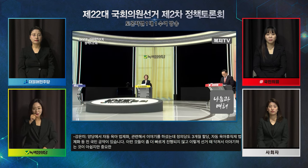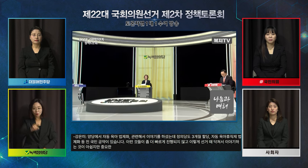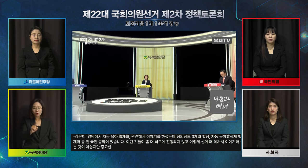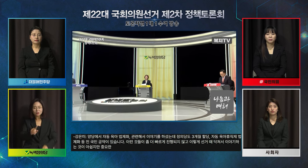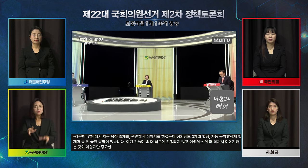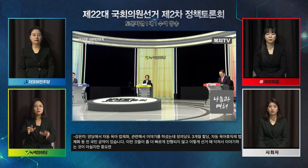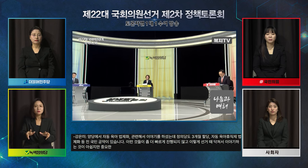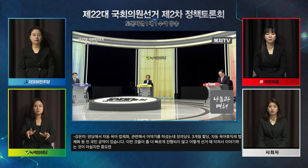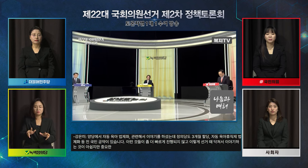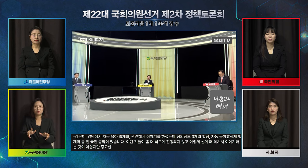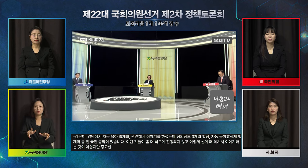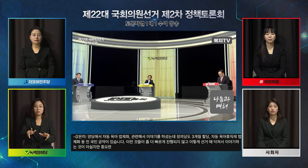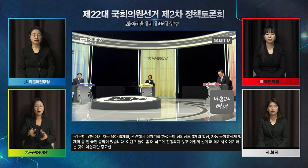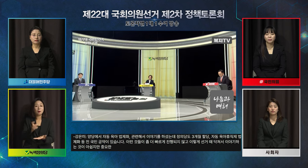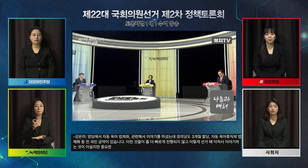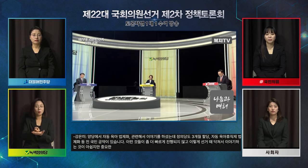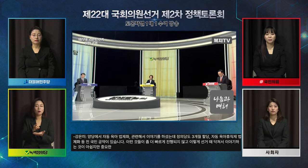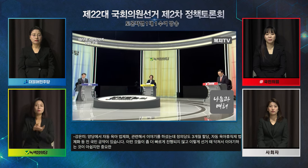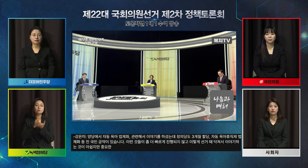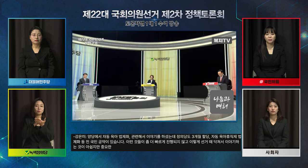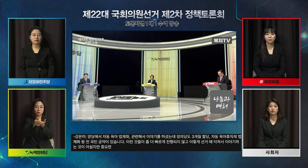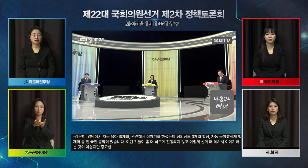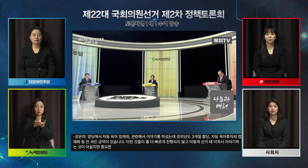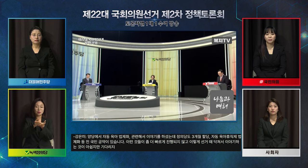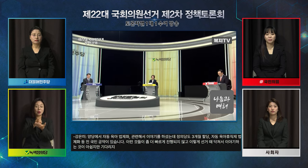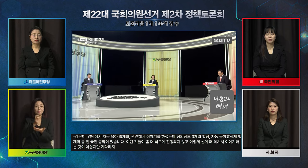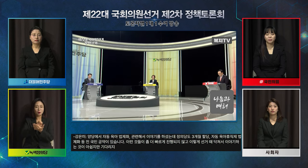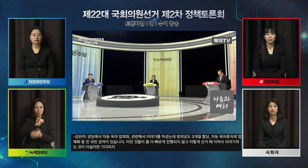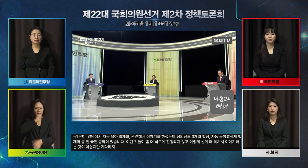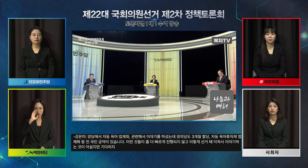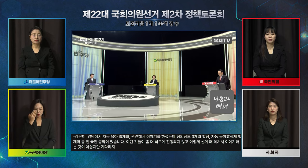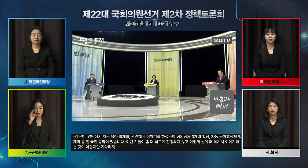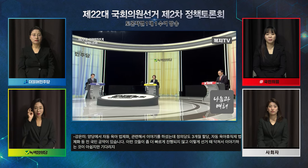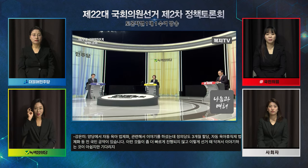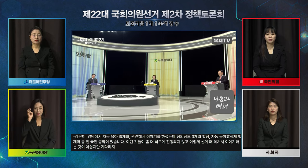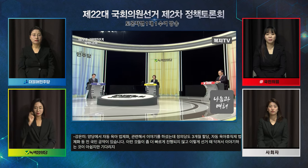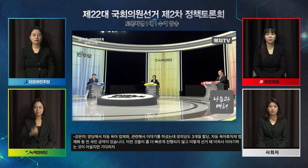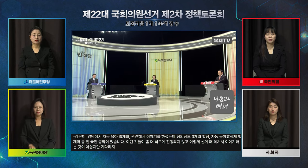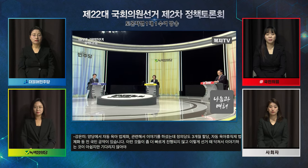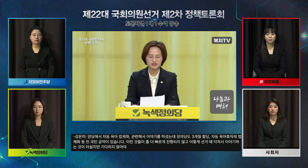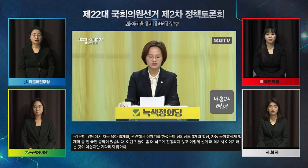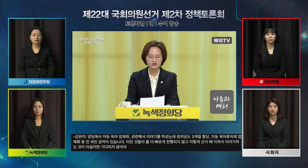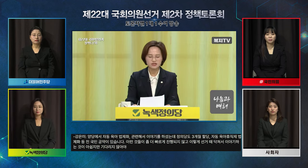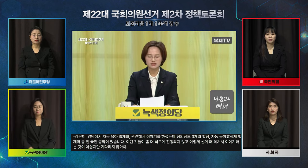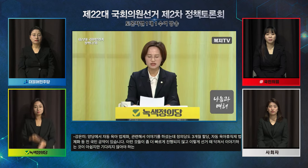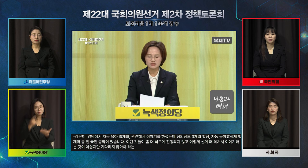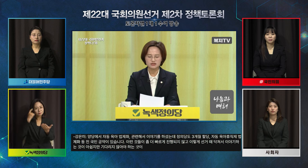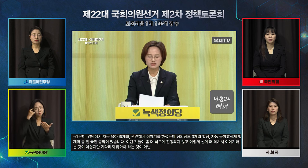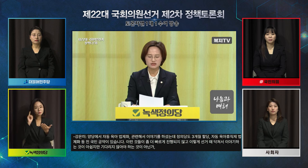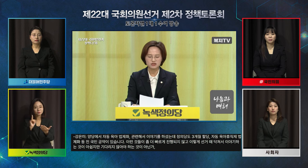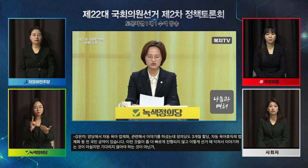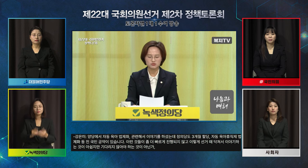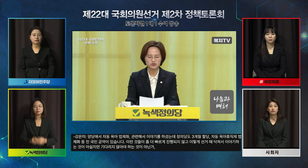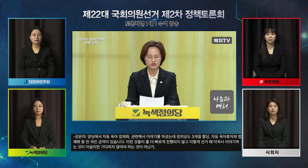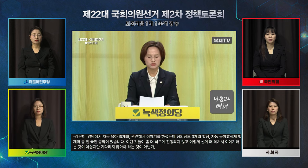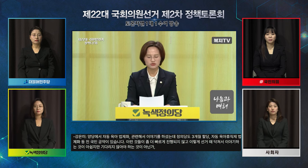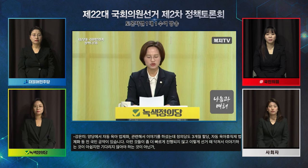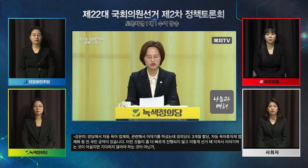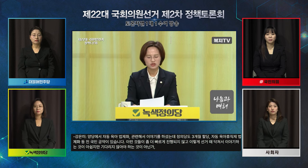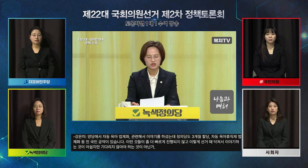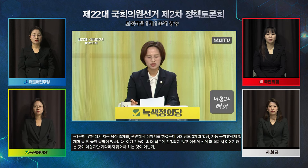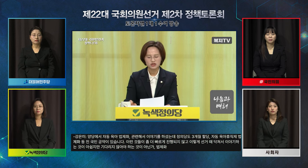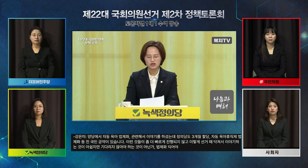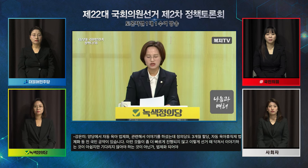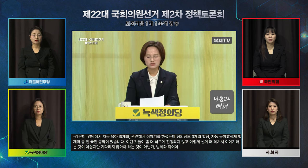당장이라도 법제화가 가능한 거 아닌가라고 생각하는데 양당은 어떻게 생각하시는지 의견을 좀 듣고